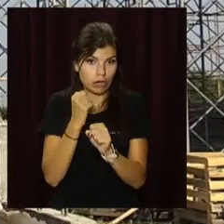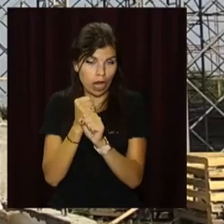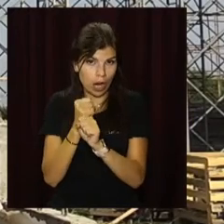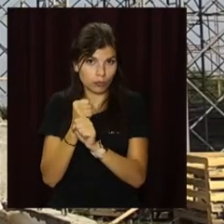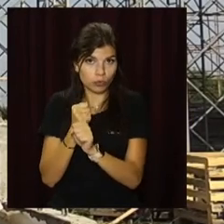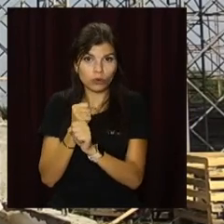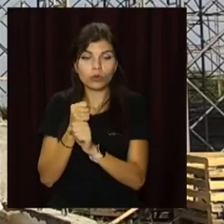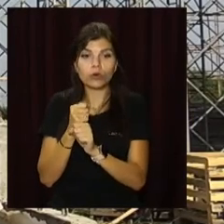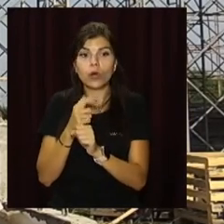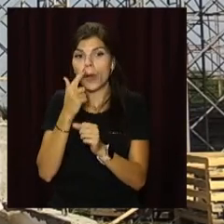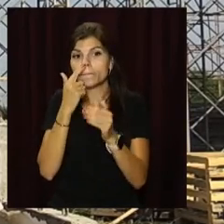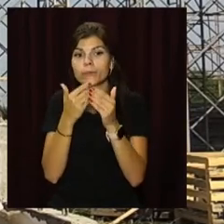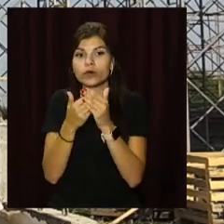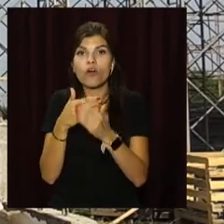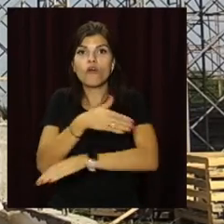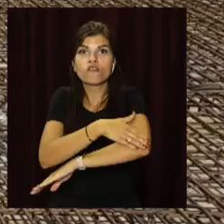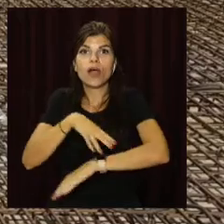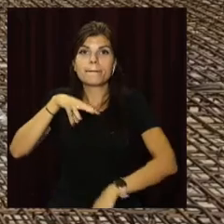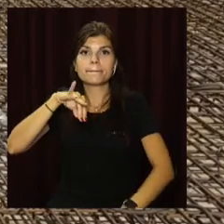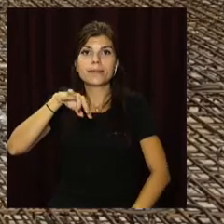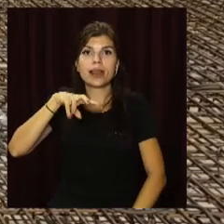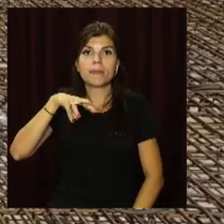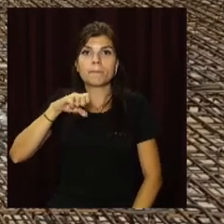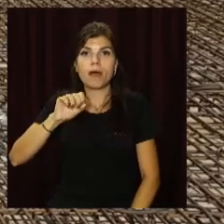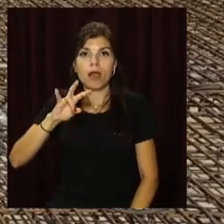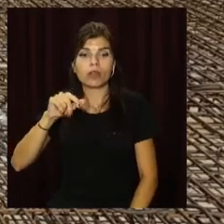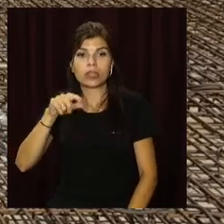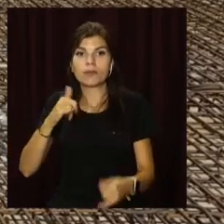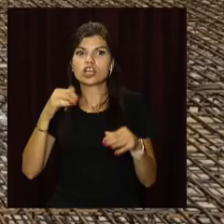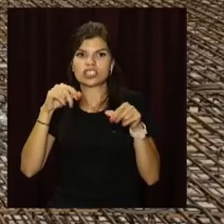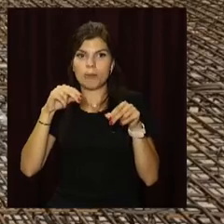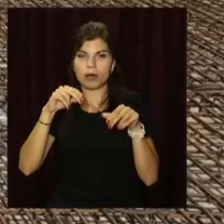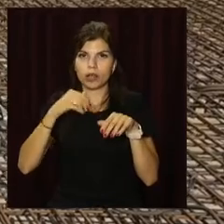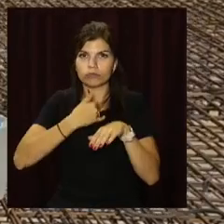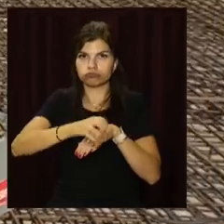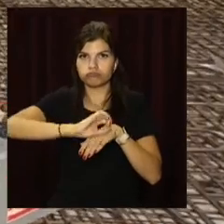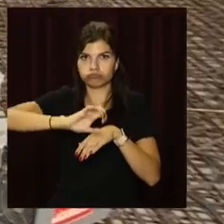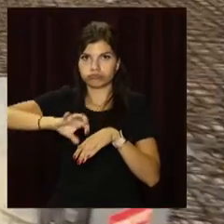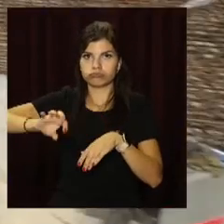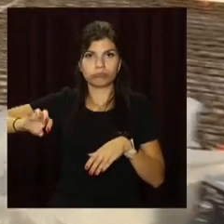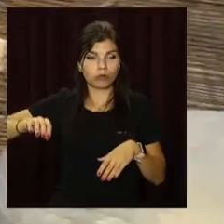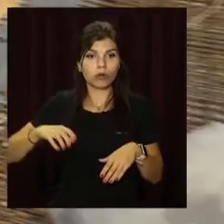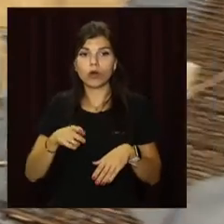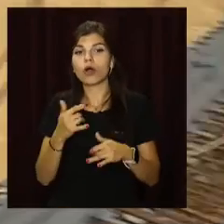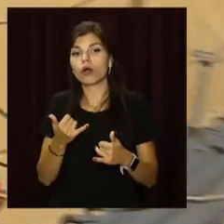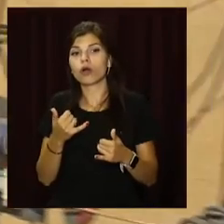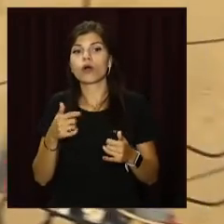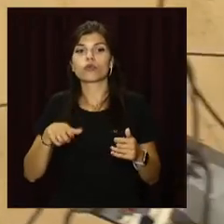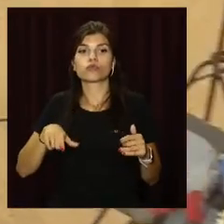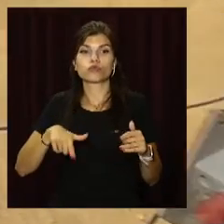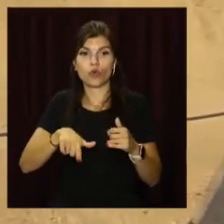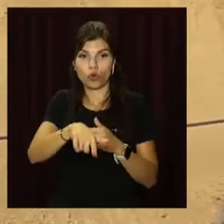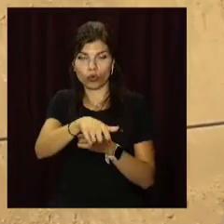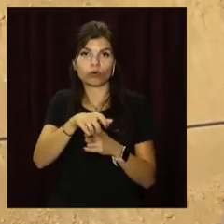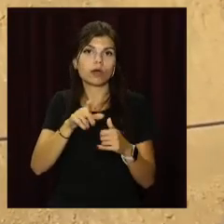Працюючи дорожники поблизу вулиці Мільмана, там відсипають земляне полотно. На окремих ділянках влаштовують дорожній одяг і